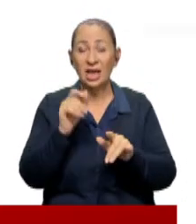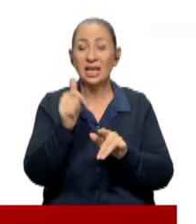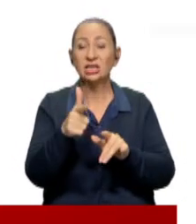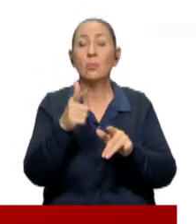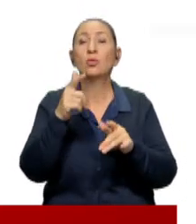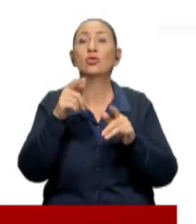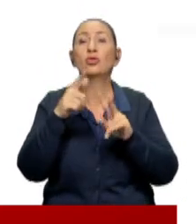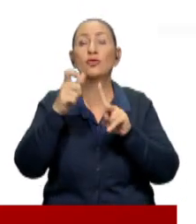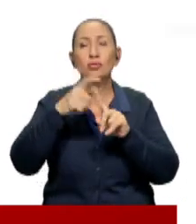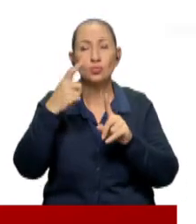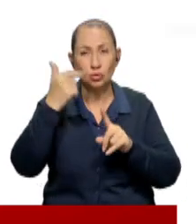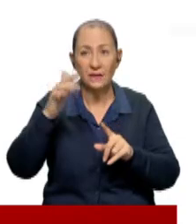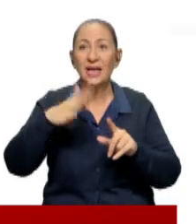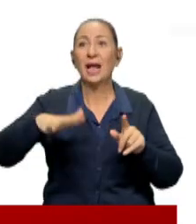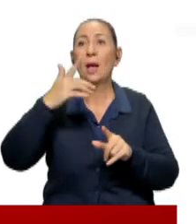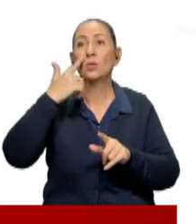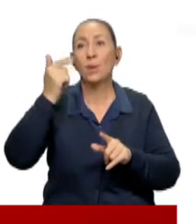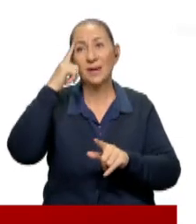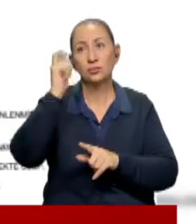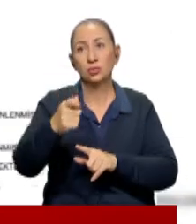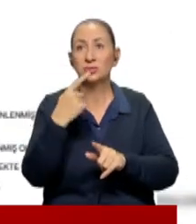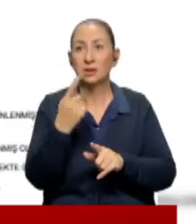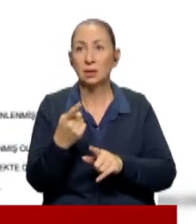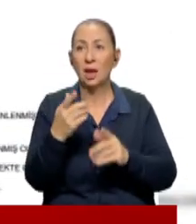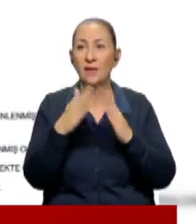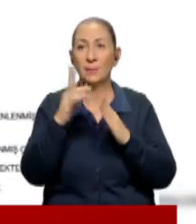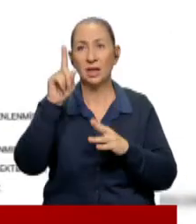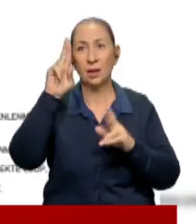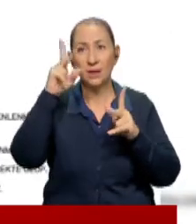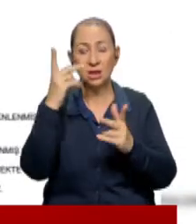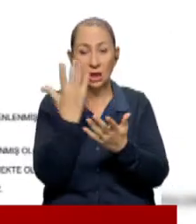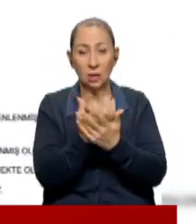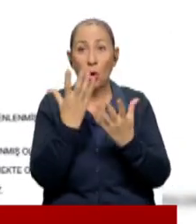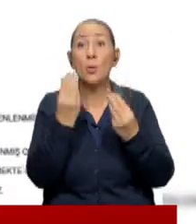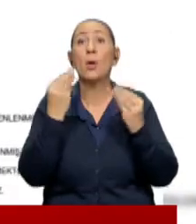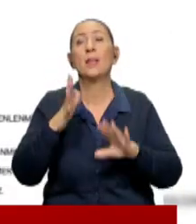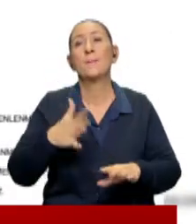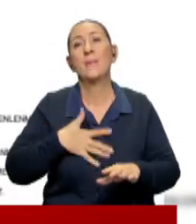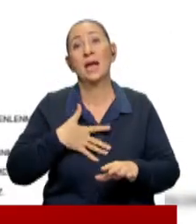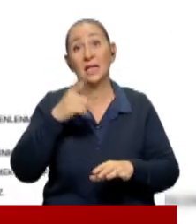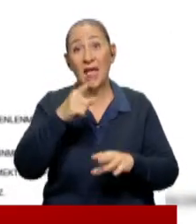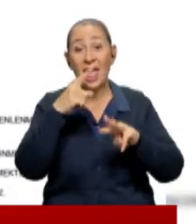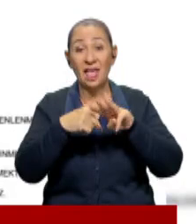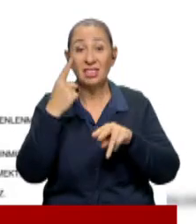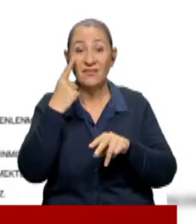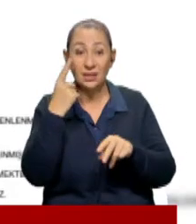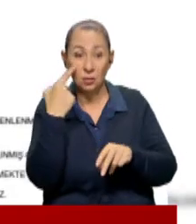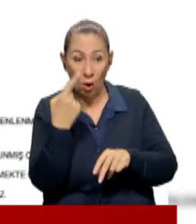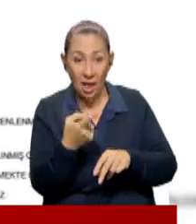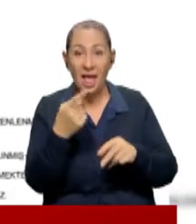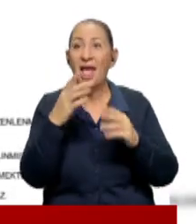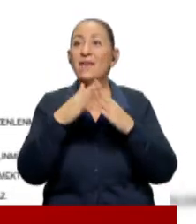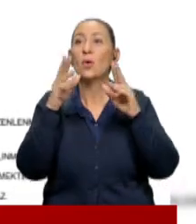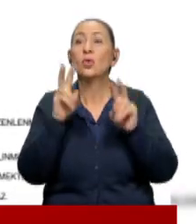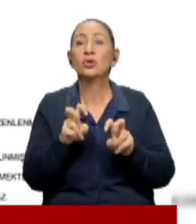nüfus müdürlüğüne ya da genel müdürlüğe başvuru önerisiyle. Evinde bir yabancının kayıtlı olup olmadığını merak edenler E-Devlet üzerinden